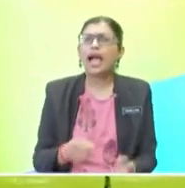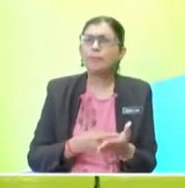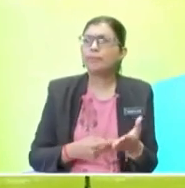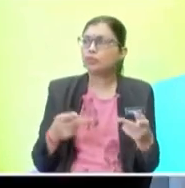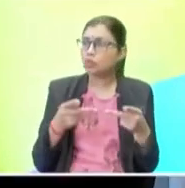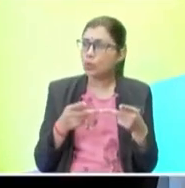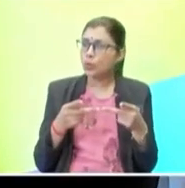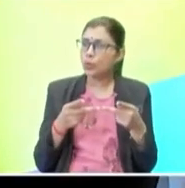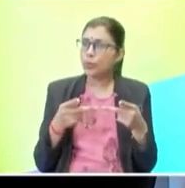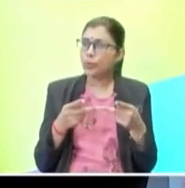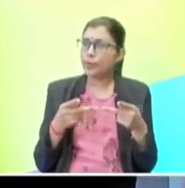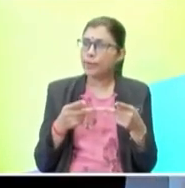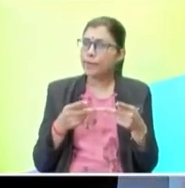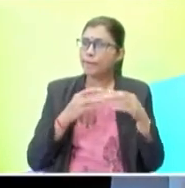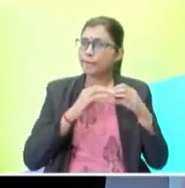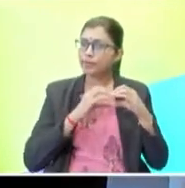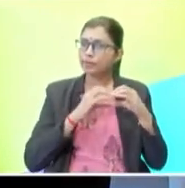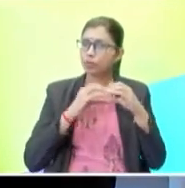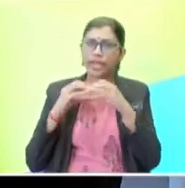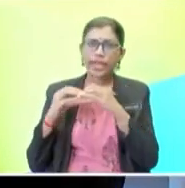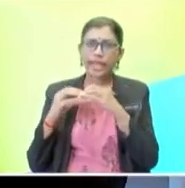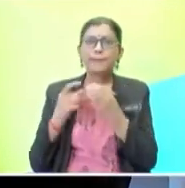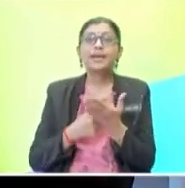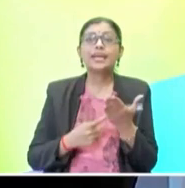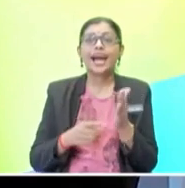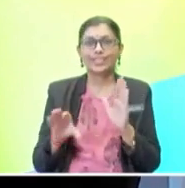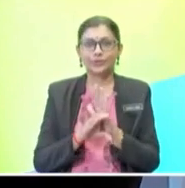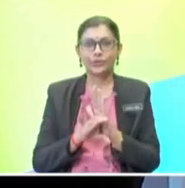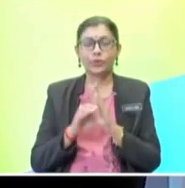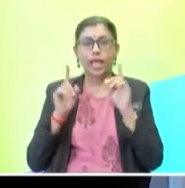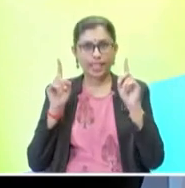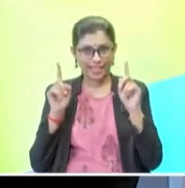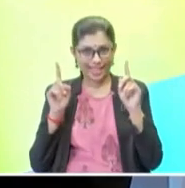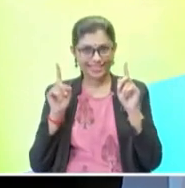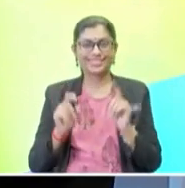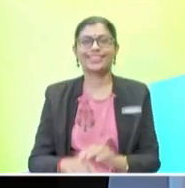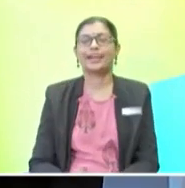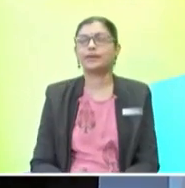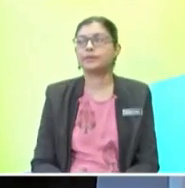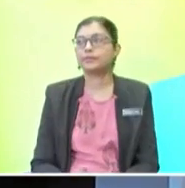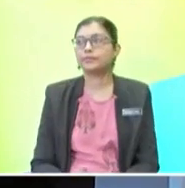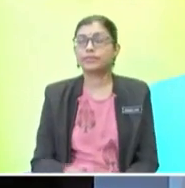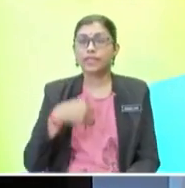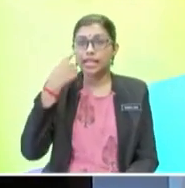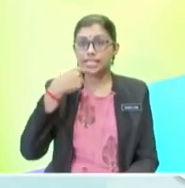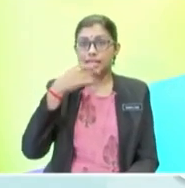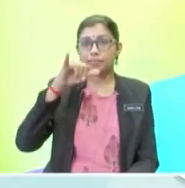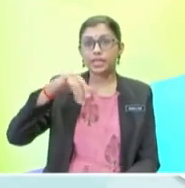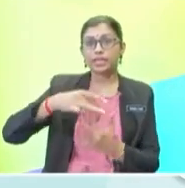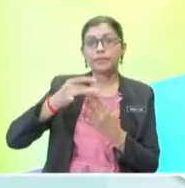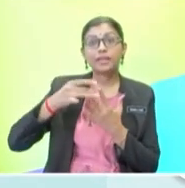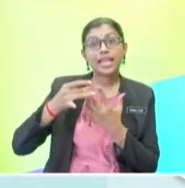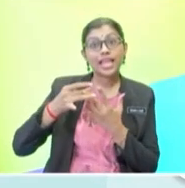cikgu. Okey, cikgu kongsikan satu contoh peta buih yang cikgu buat. Okey, yang pertama, siapa ahli keluarga yang cikgu